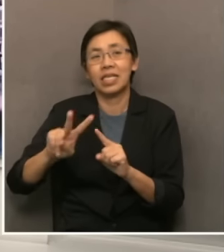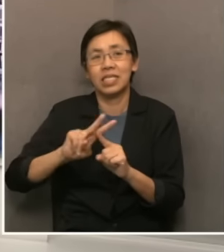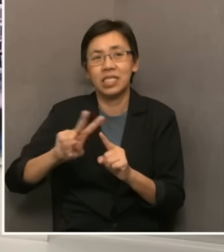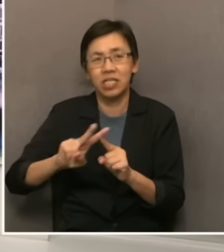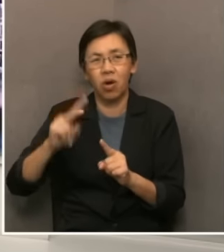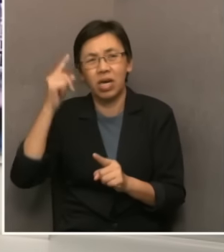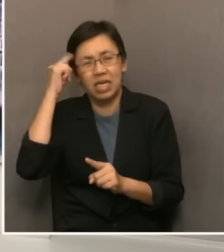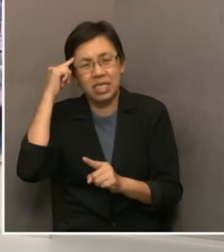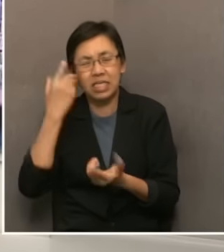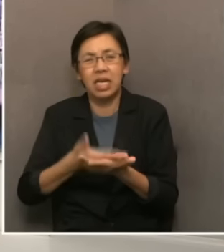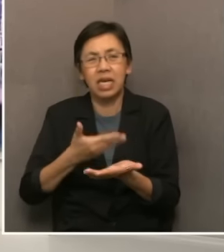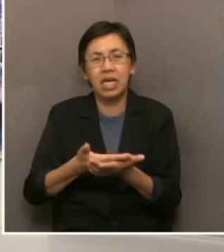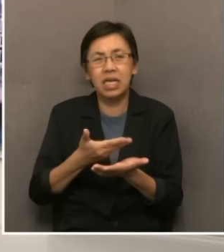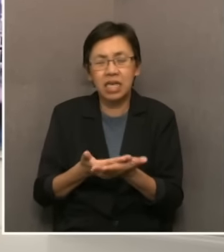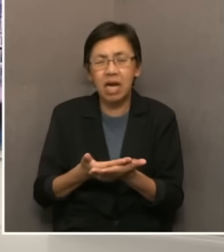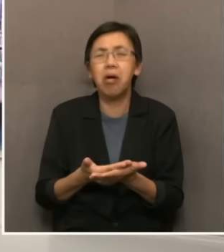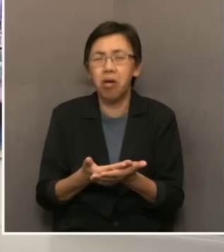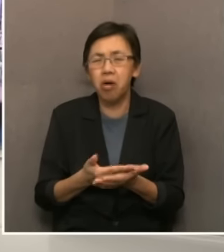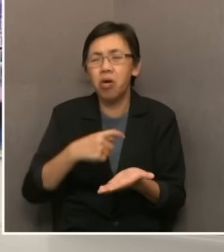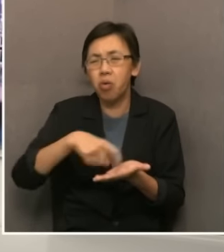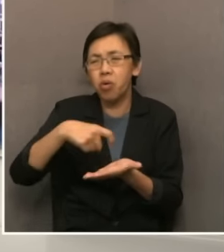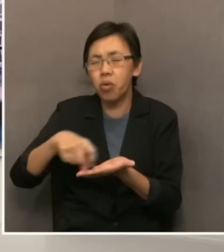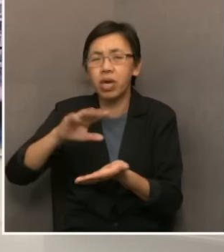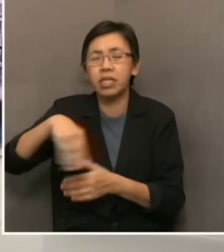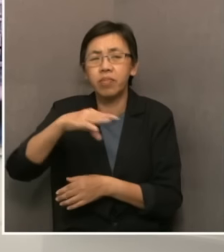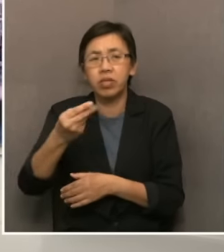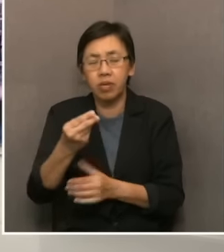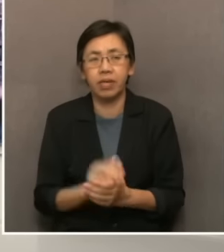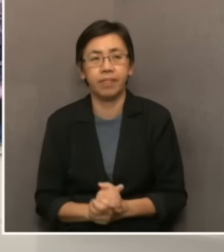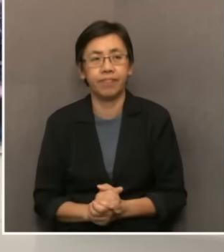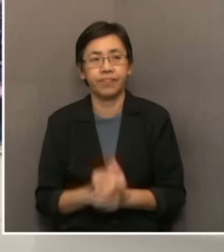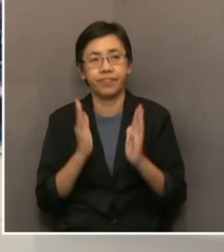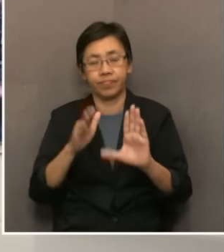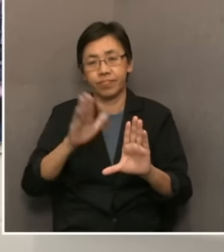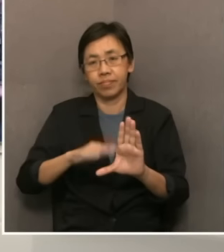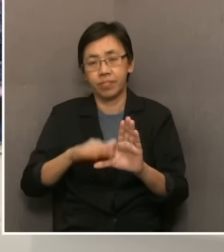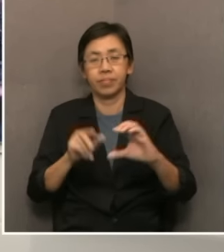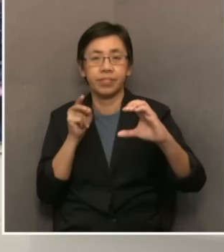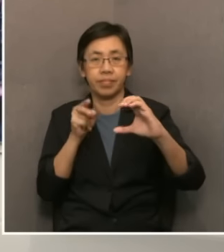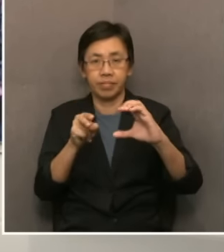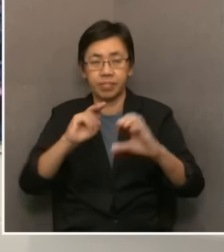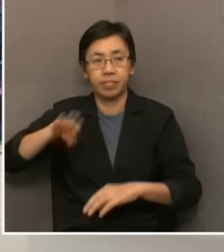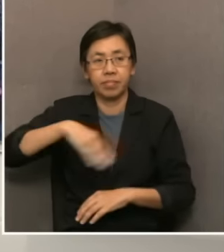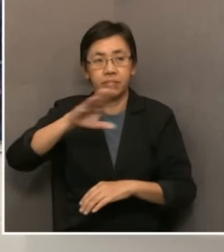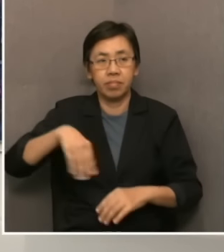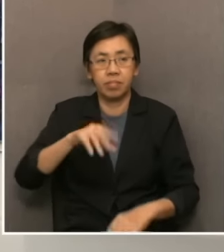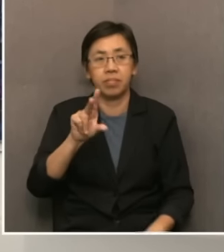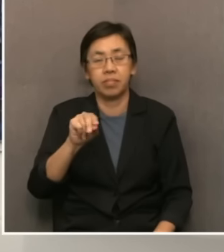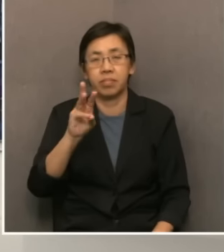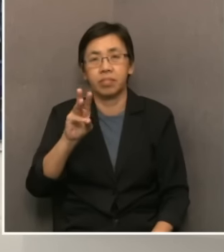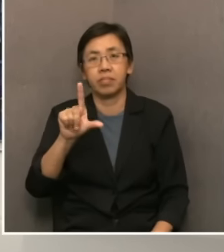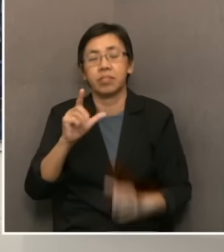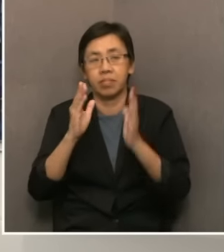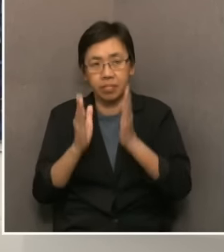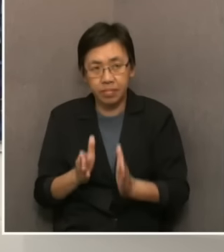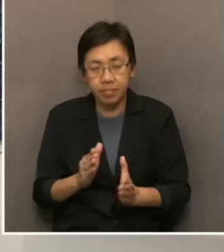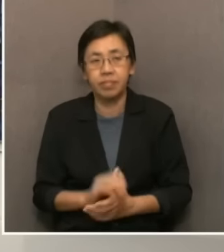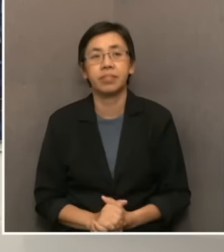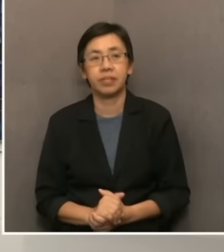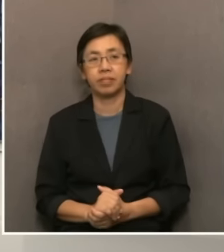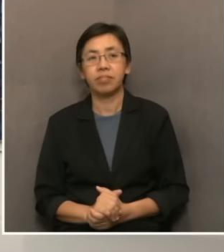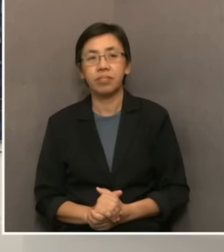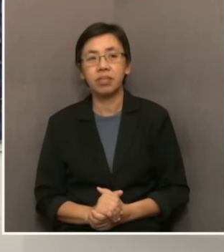ได้รับเงินกันจำนวนเท่าไหร่บ้างนะคะสำหรับผู้ลงทะเบียนแอปทางรัฐค่ะมีทั้งสิ้น36ล้านคนนะคะ